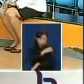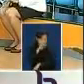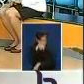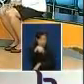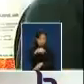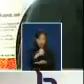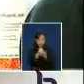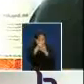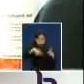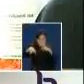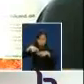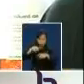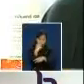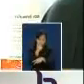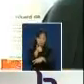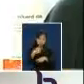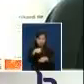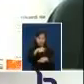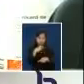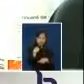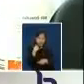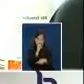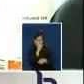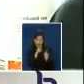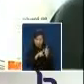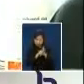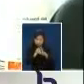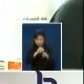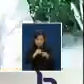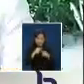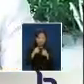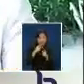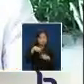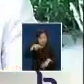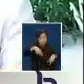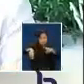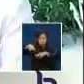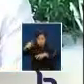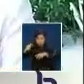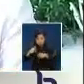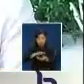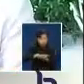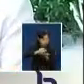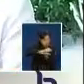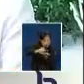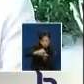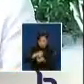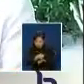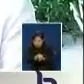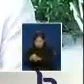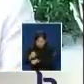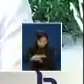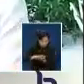มีศูนย์เด็กเล็กซึ่งตรงนั้นเนี่ยก็มีความเสี่ยงอยู่แต่ว่าในที่สุดตอนนี้ก็มีการดูแลทำความสะอาดแล้วก็ดูแลพวกคนที่ไม่มีอา